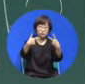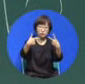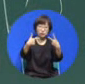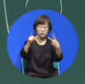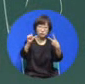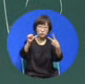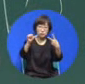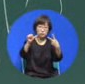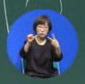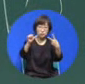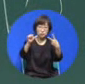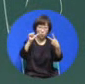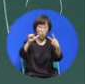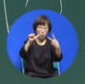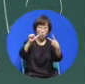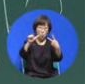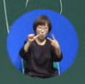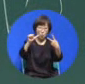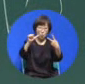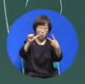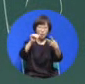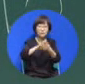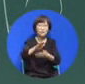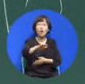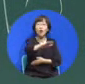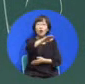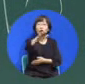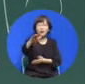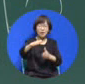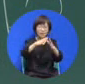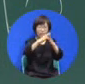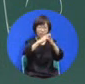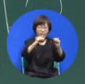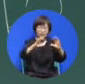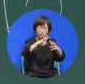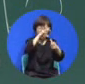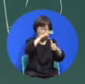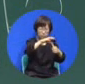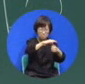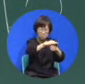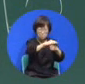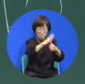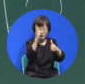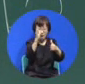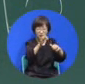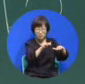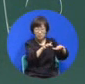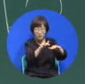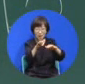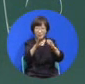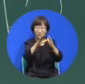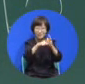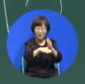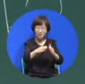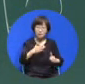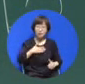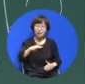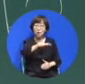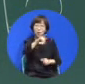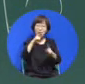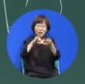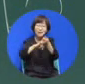5절에 보면요. 너희가 애굽에서 나올 때에 내가 너희와 언약한